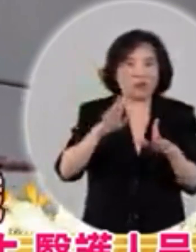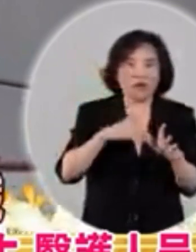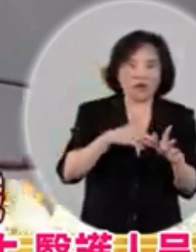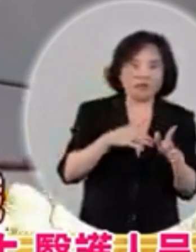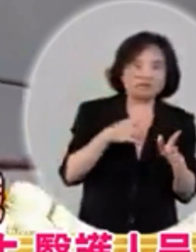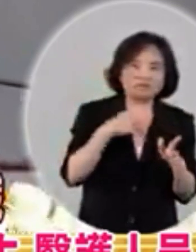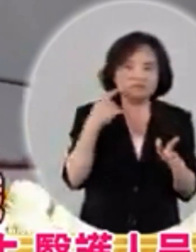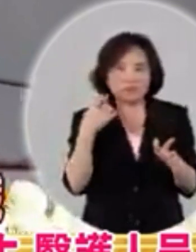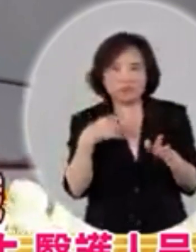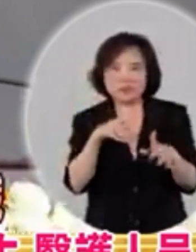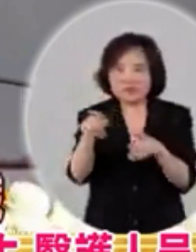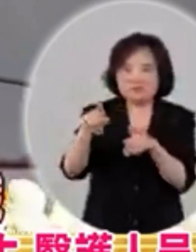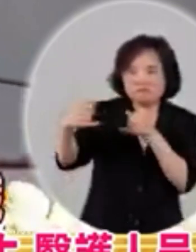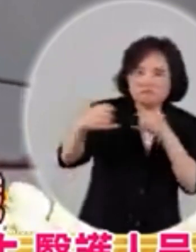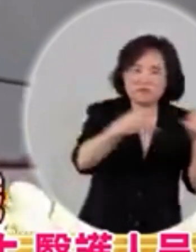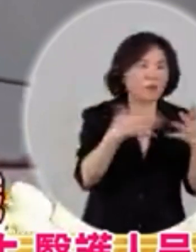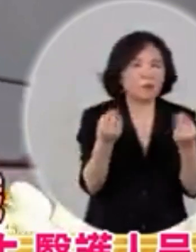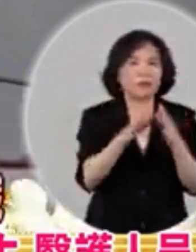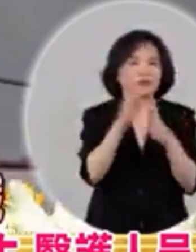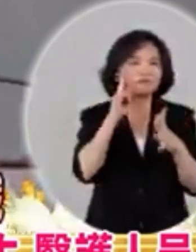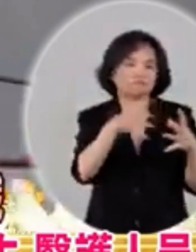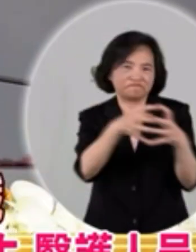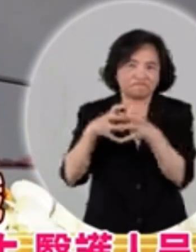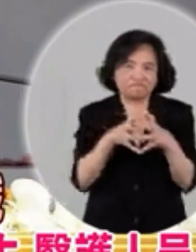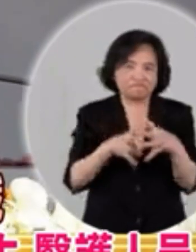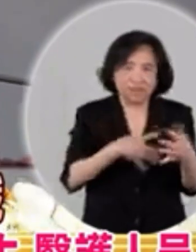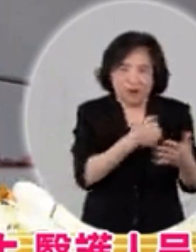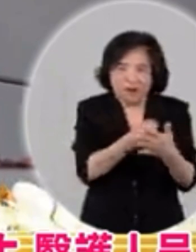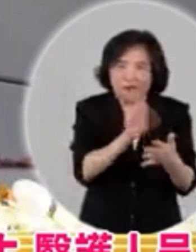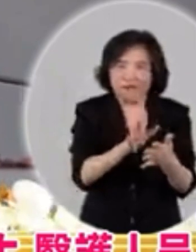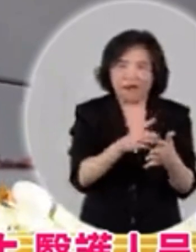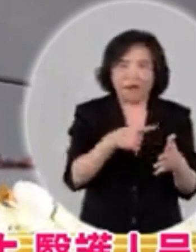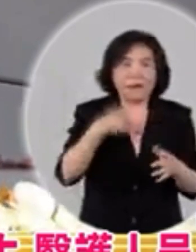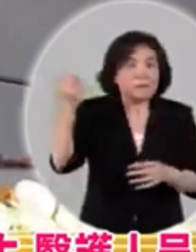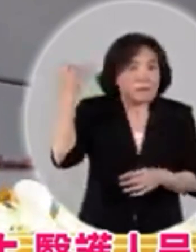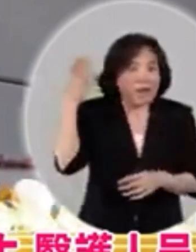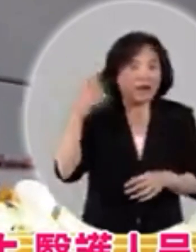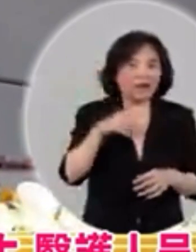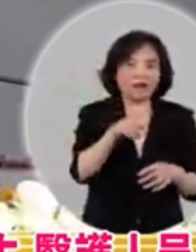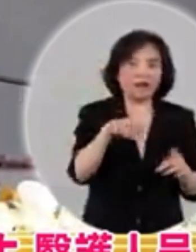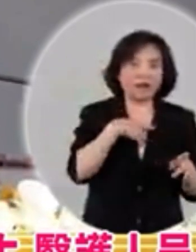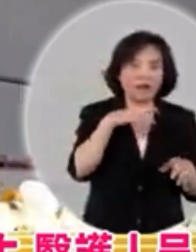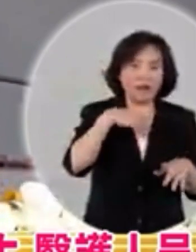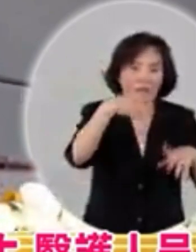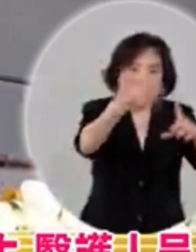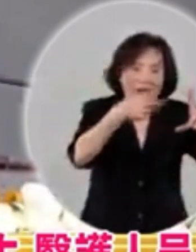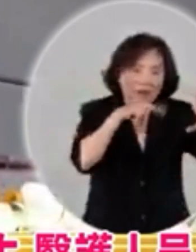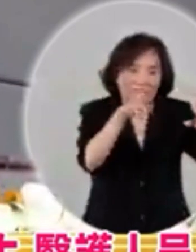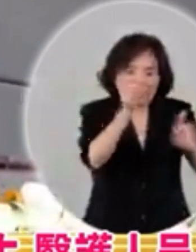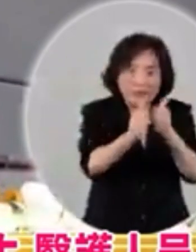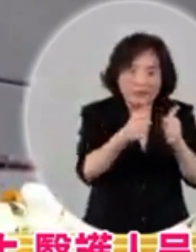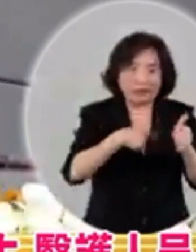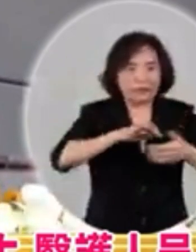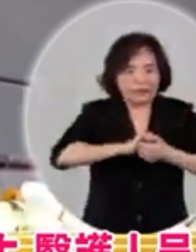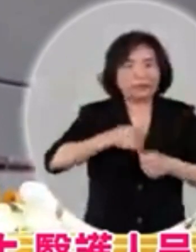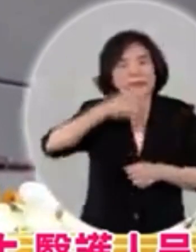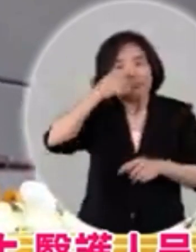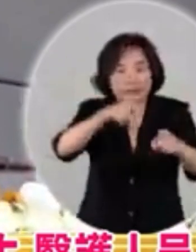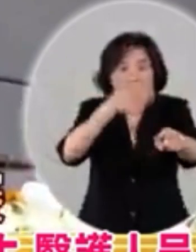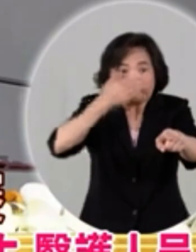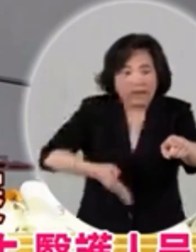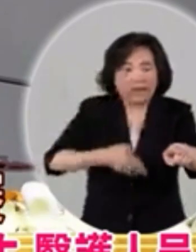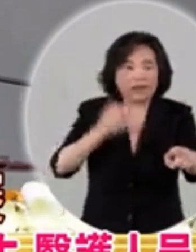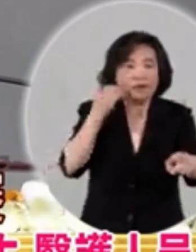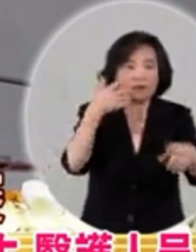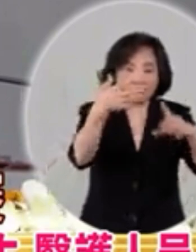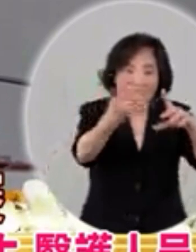的共同体的意识。我知道有人自认看球每看必输，于是只要